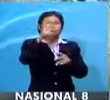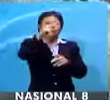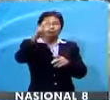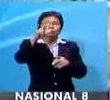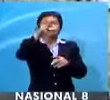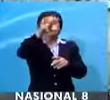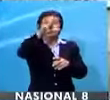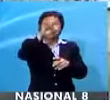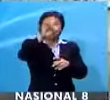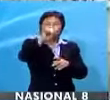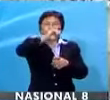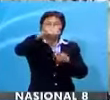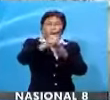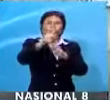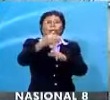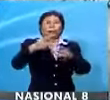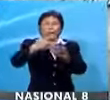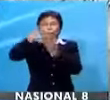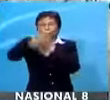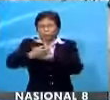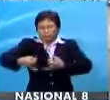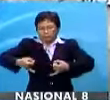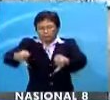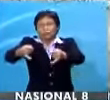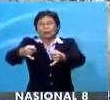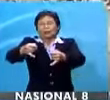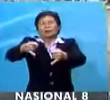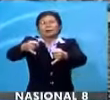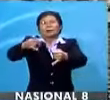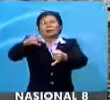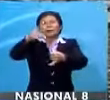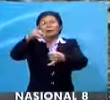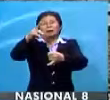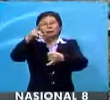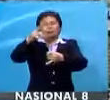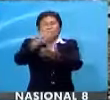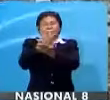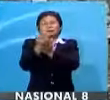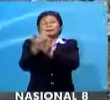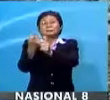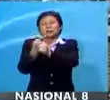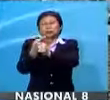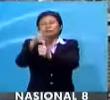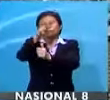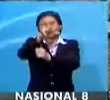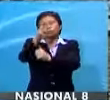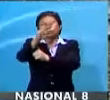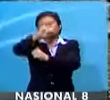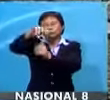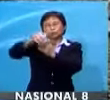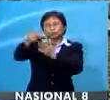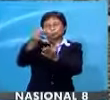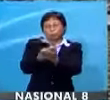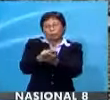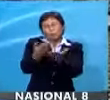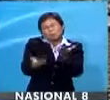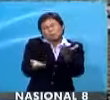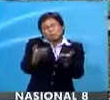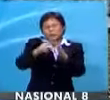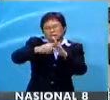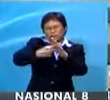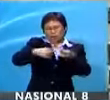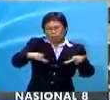juta dan projek naik taraf Jalan petagas lokkawi fasa 1 bernilai 32 juta yang dijangka mula